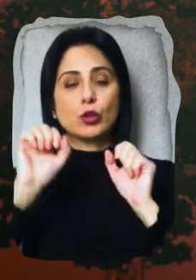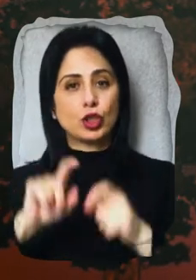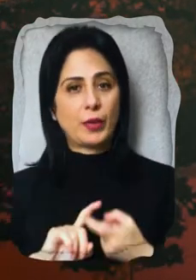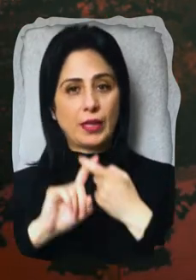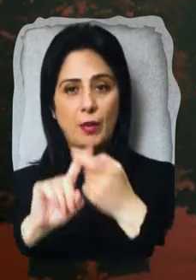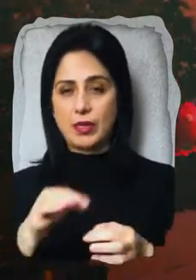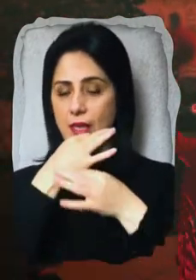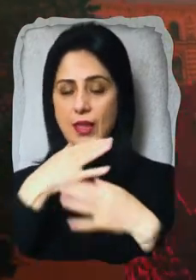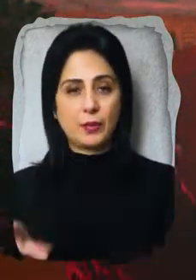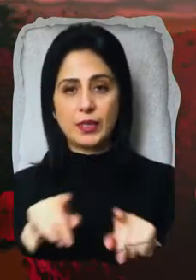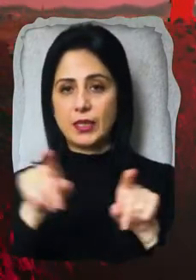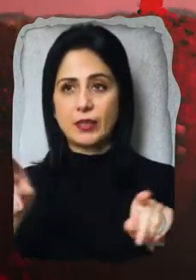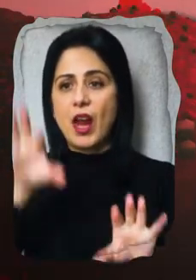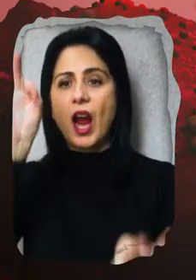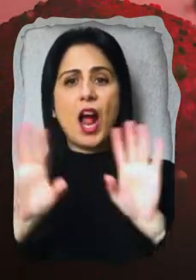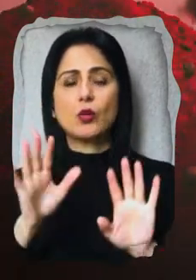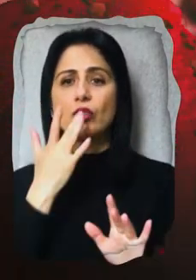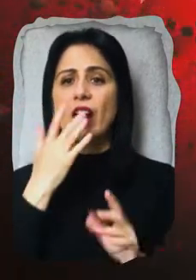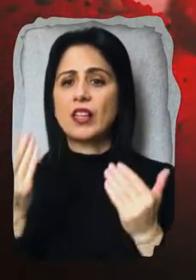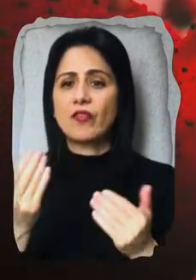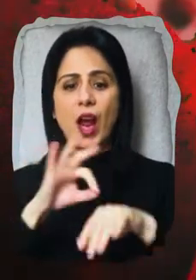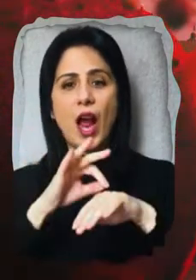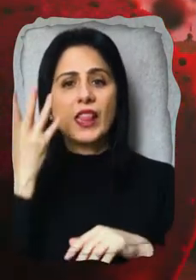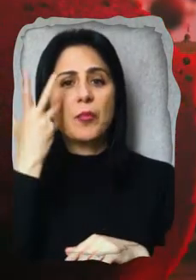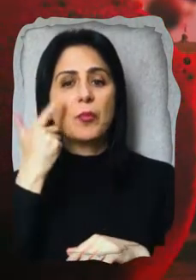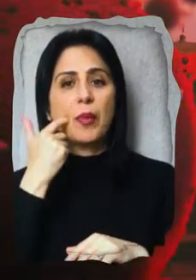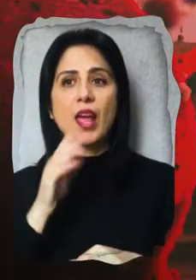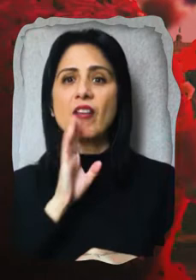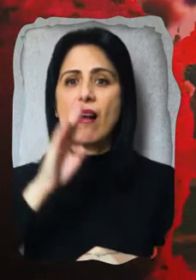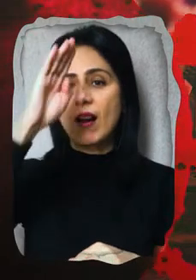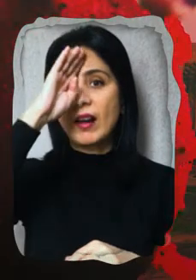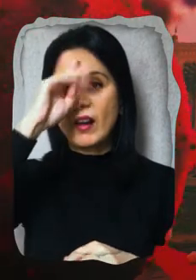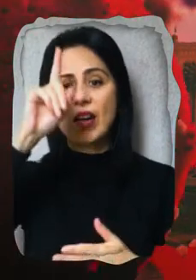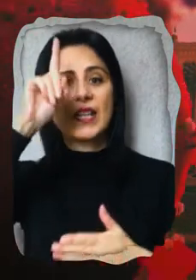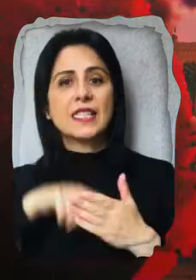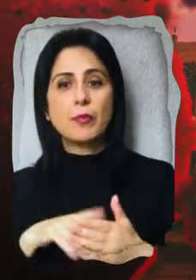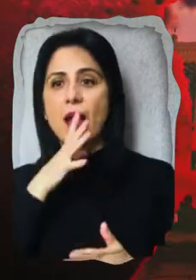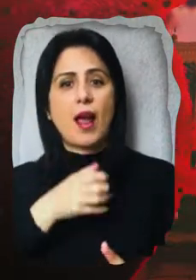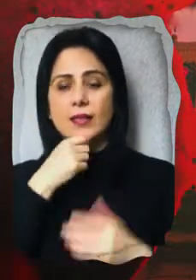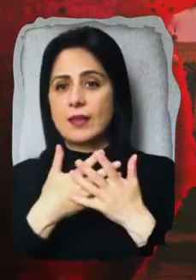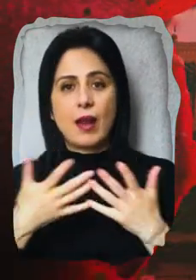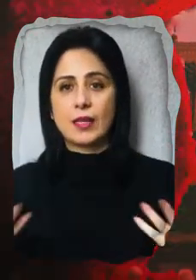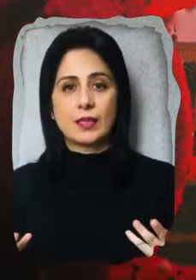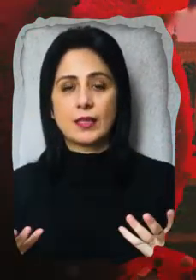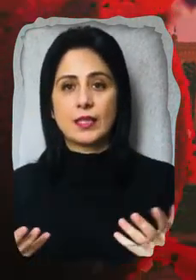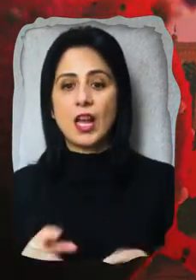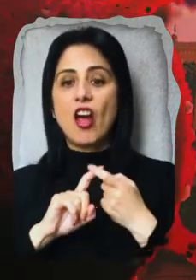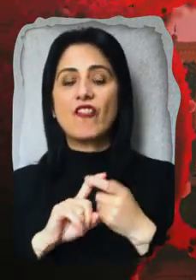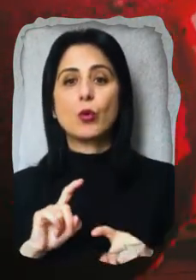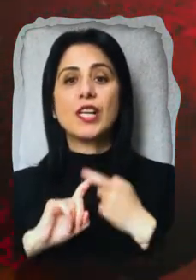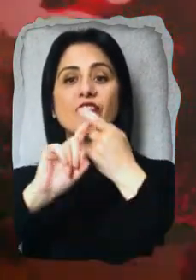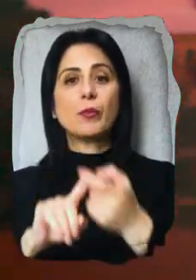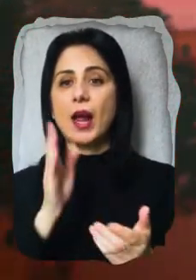նշանով։ Վիրուսով կարող է վարակվել ցանկացած մարդ, անկախ էթնիկ պատկանելությունից, մաշկի գույնից, սեռից, կրոնից